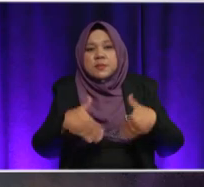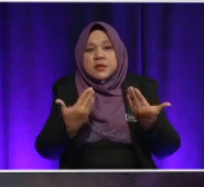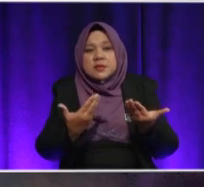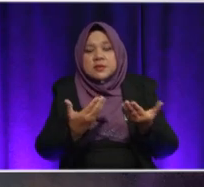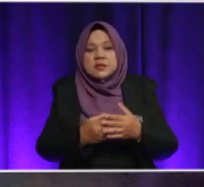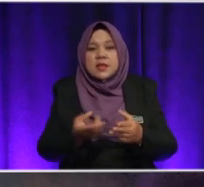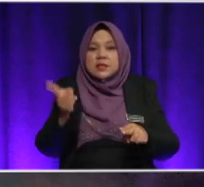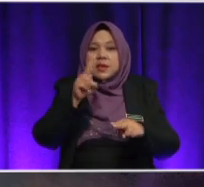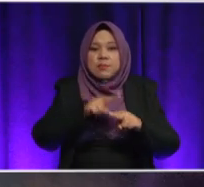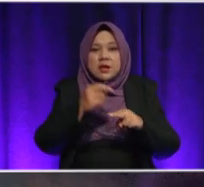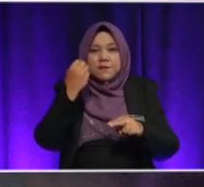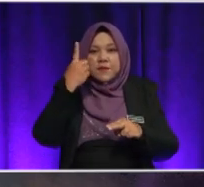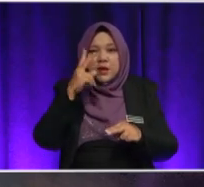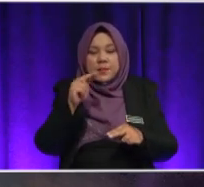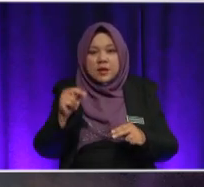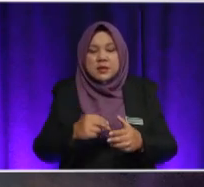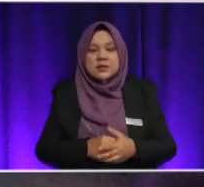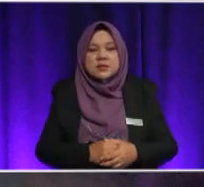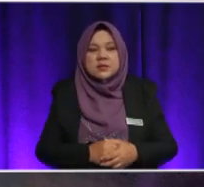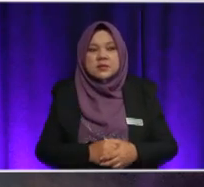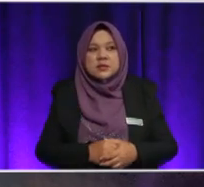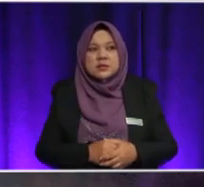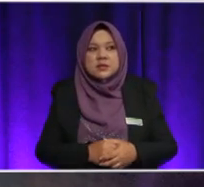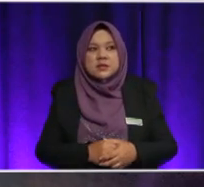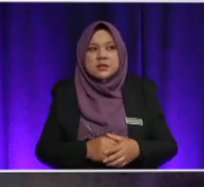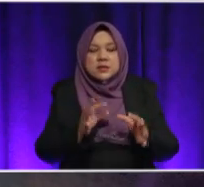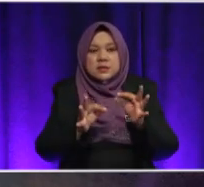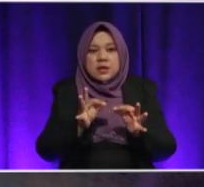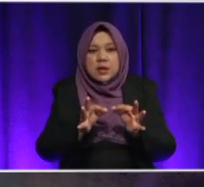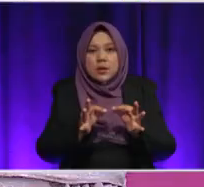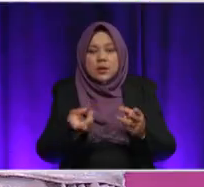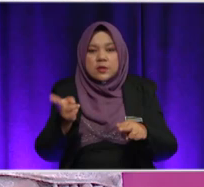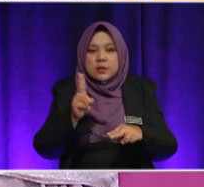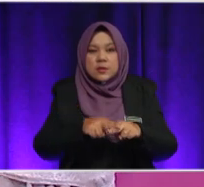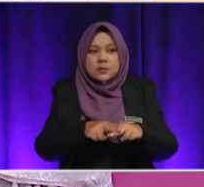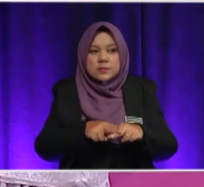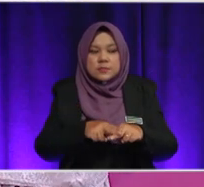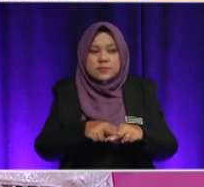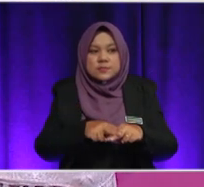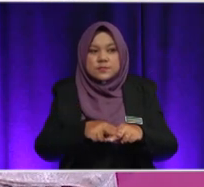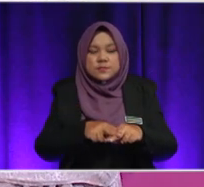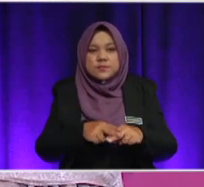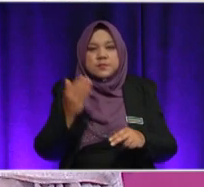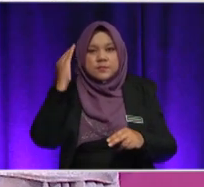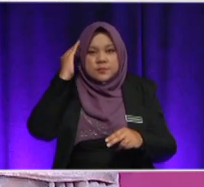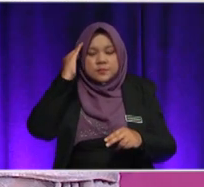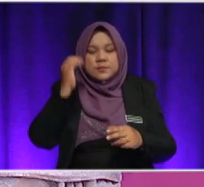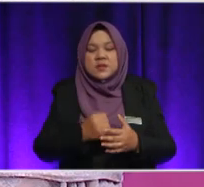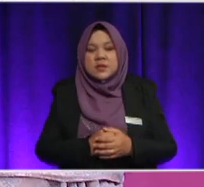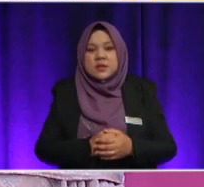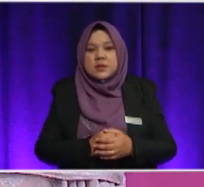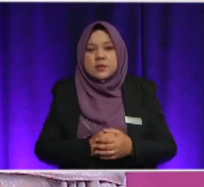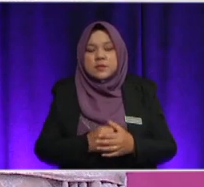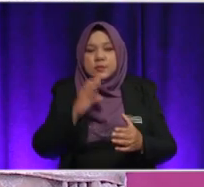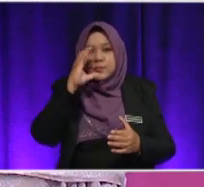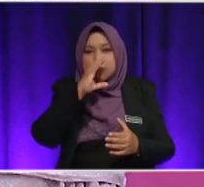mereka dalam tahajud kita pada hari ini Oke jika ingin menambahkan lagi pengetahuan dalam tajuk hari ini